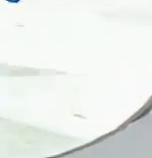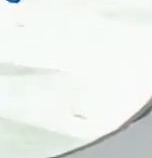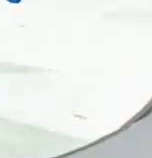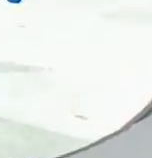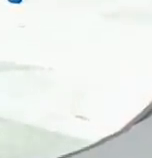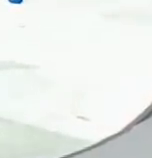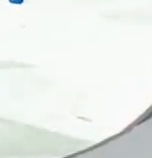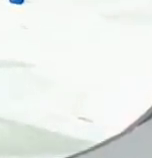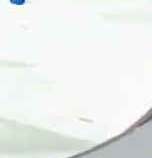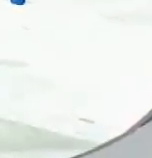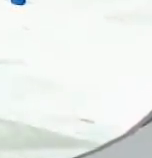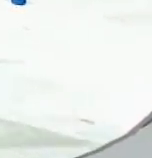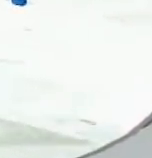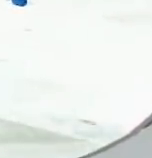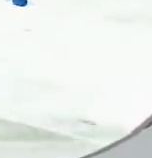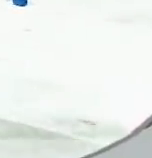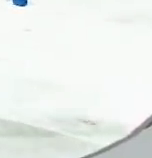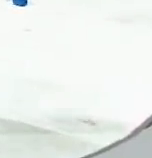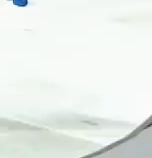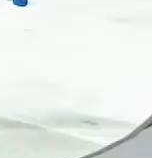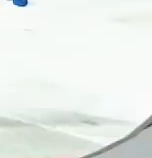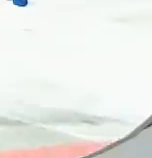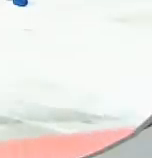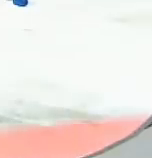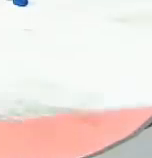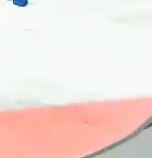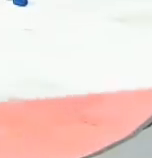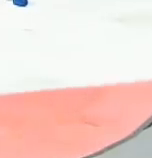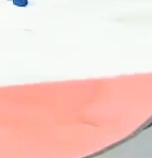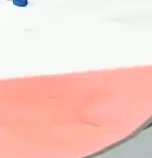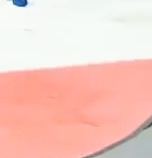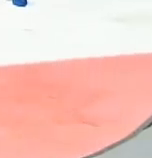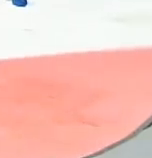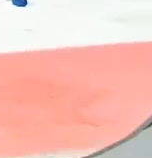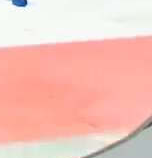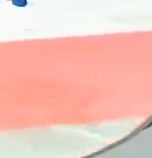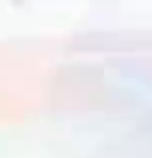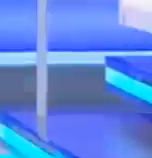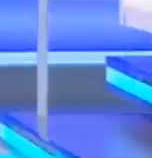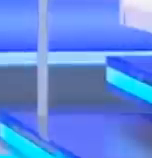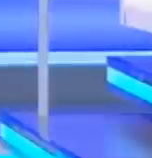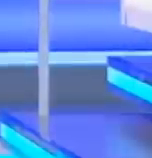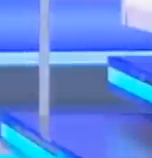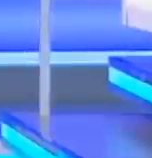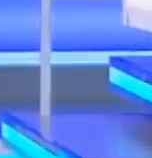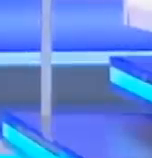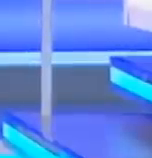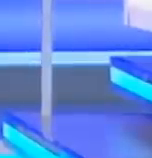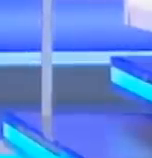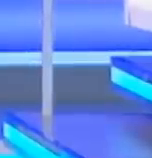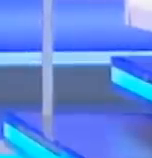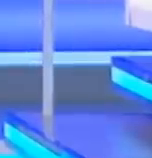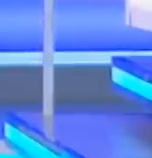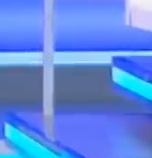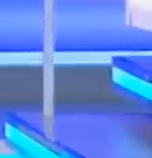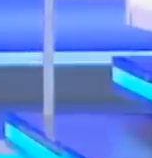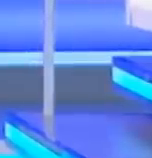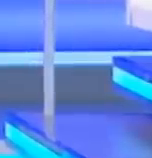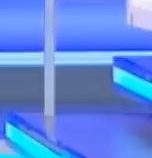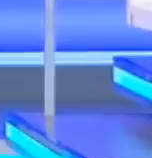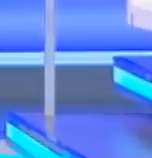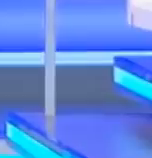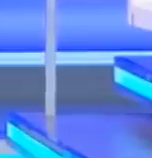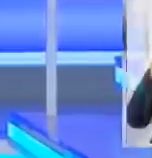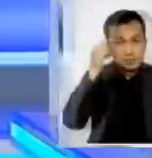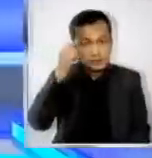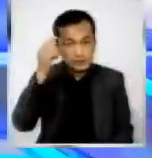pa rin daw silang lumaban at ngayon COVID-free na. Nag-iisip po ng insentibo